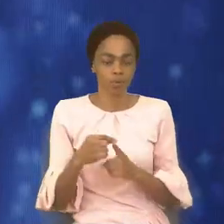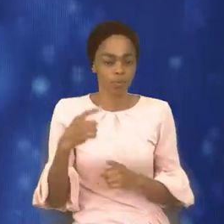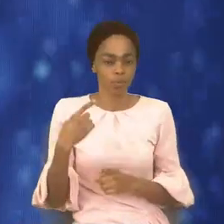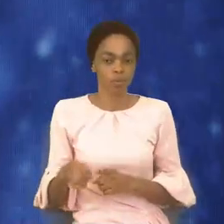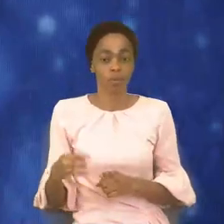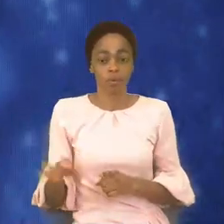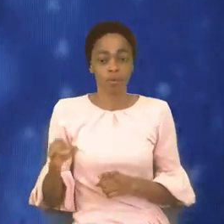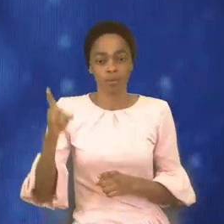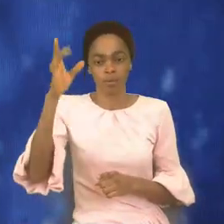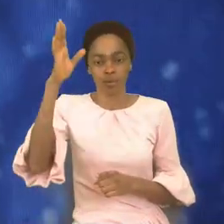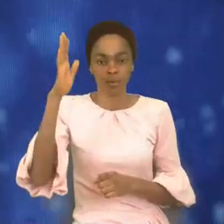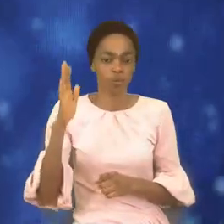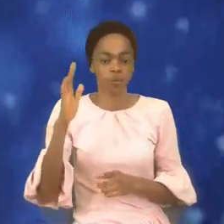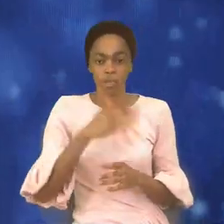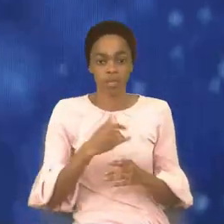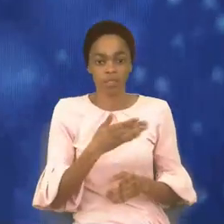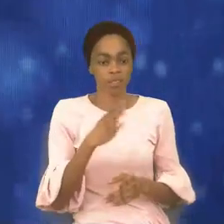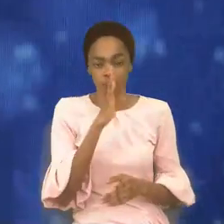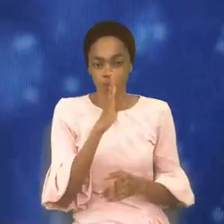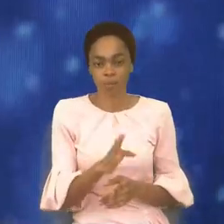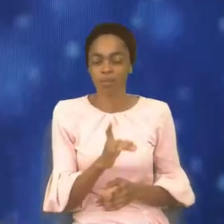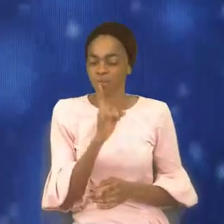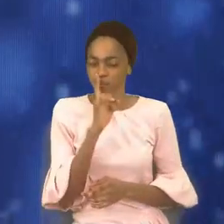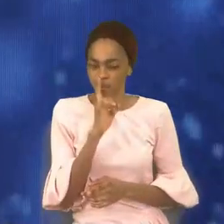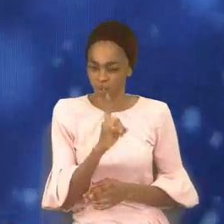Dieu. Et qu'il y aura donc